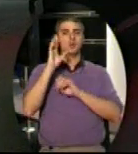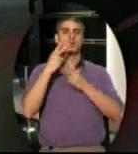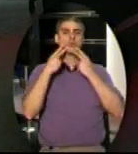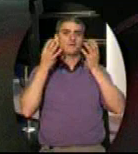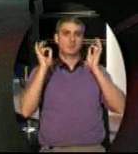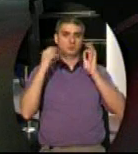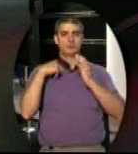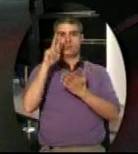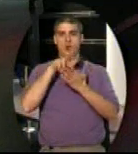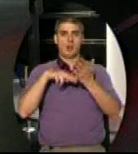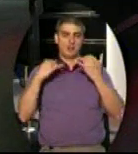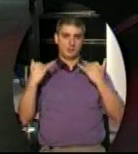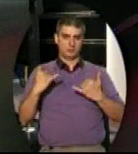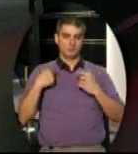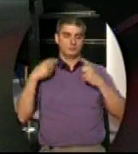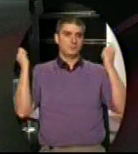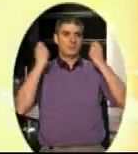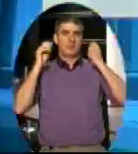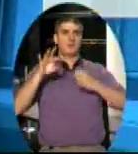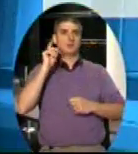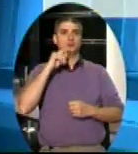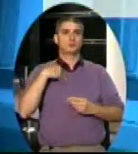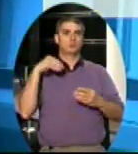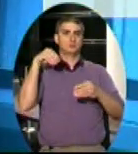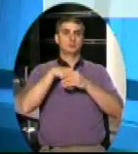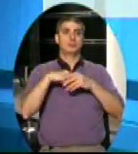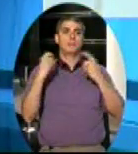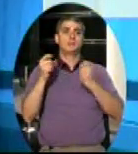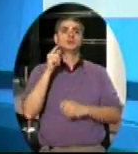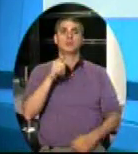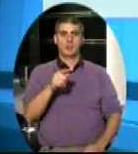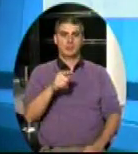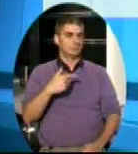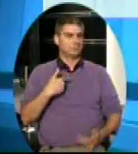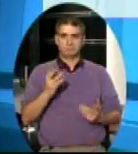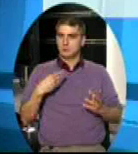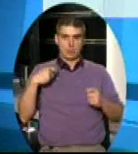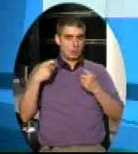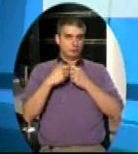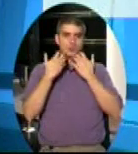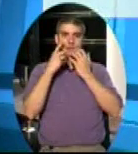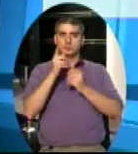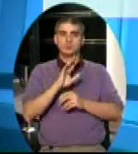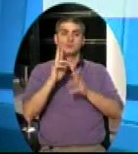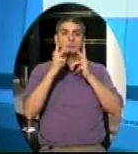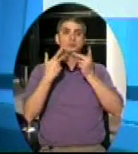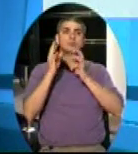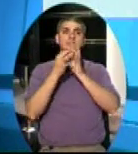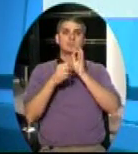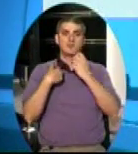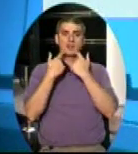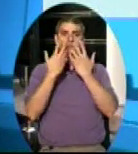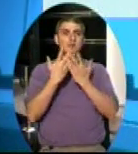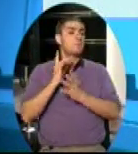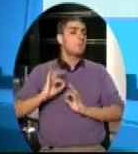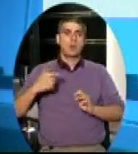רשמית שאנחנו נוכל להקריא אותה עכשיו. נדהמתי לגלות את שמי משורבב לפרסומים הללו. אין לי שום חלק בפרשה הזו, ובצורה יותר ספציפית אני